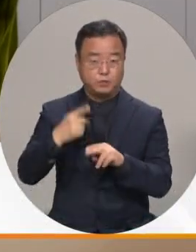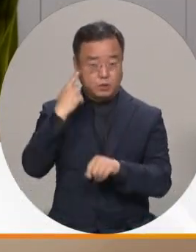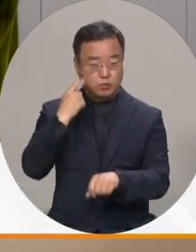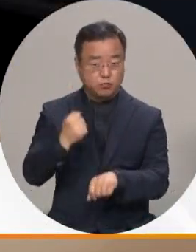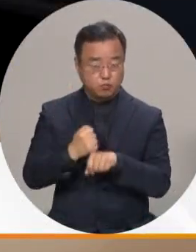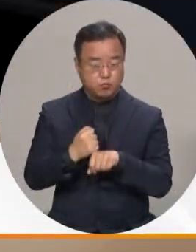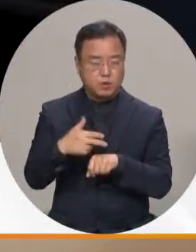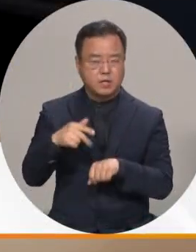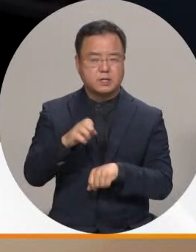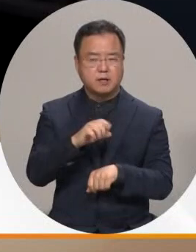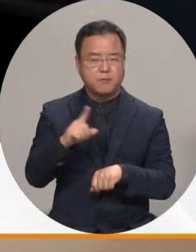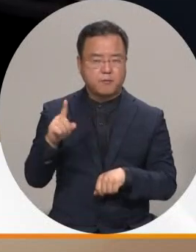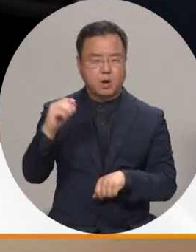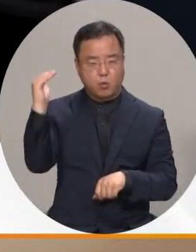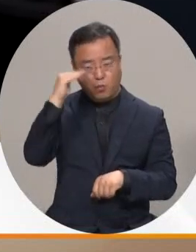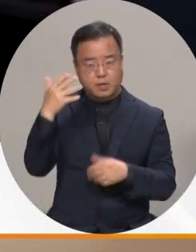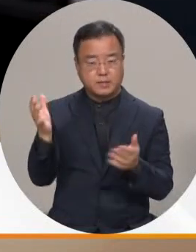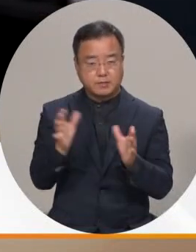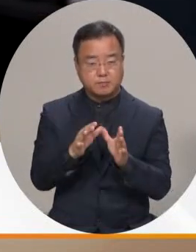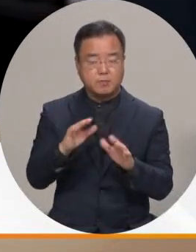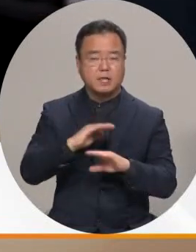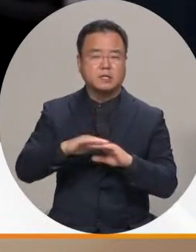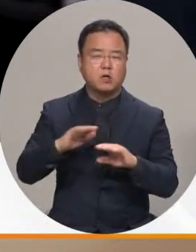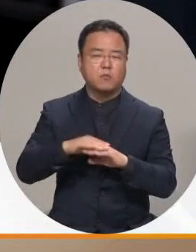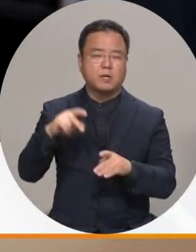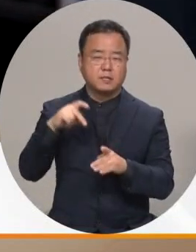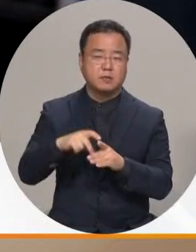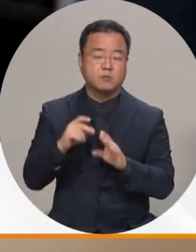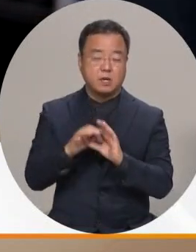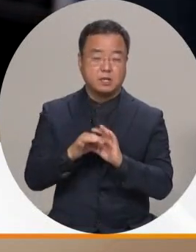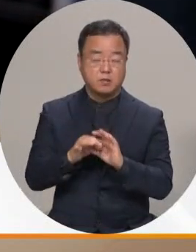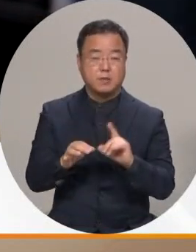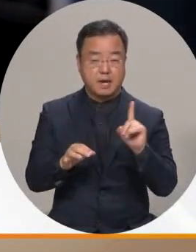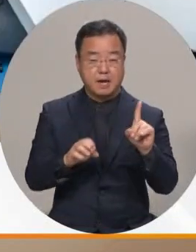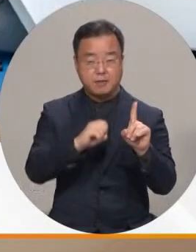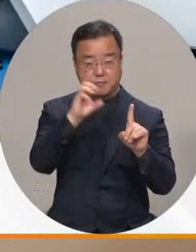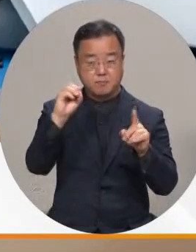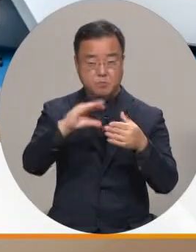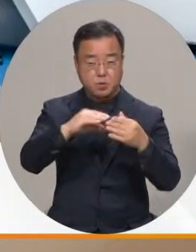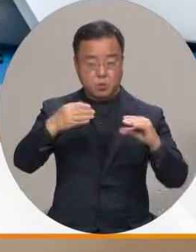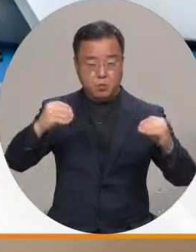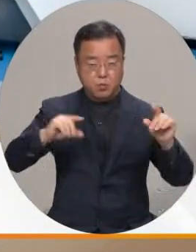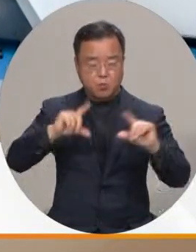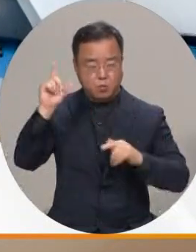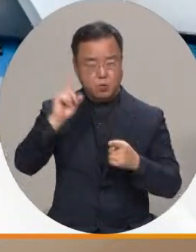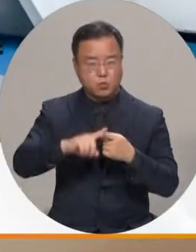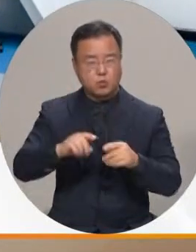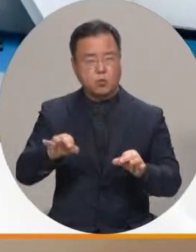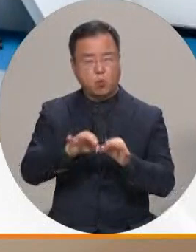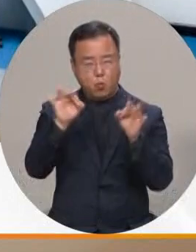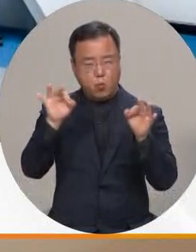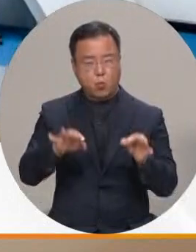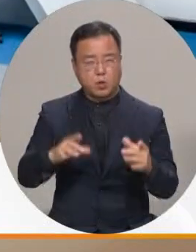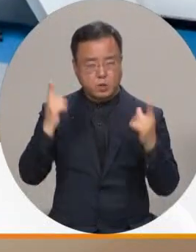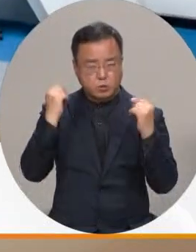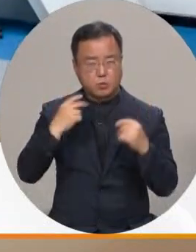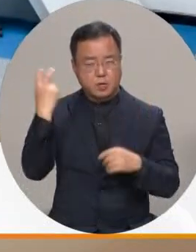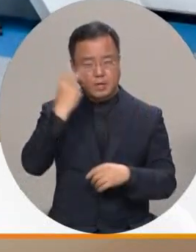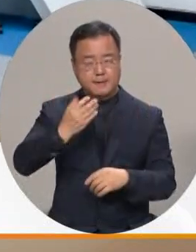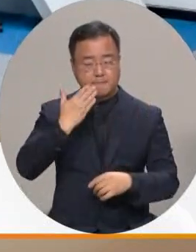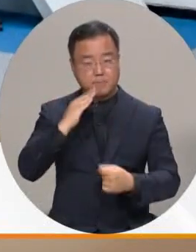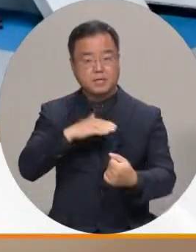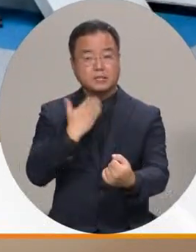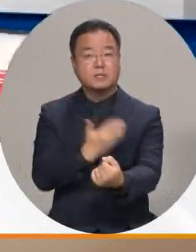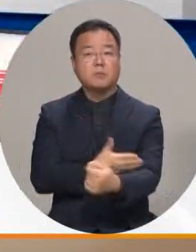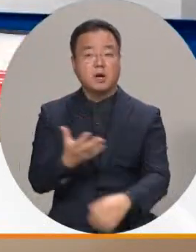상관 처리 센터의 힘입어 한 천체에 대해 오랫동안 지속적으로 관측할 수 있는 능력을 가지고 있으며 이것이